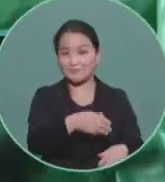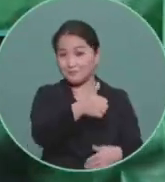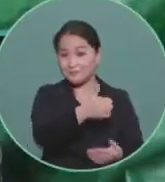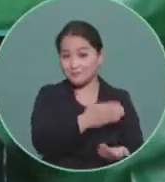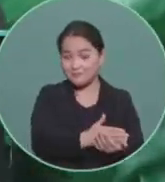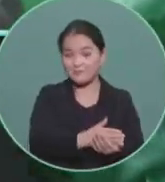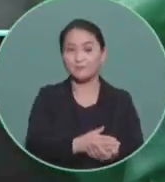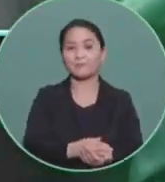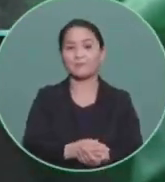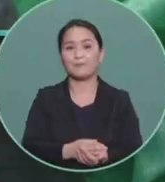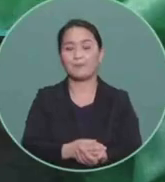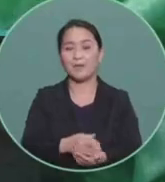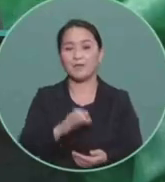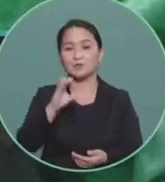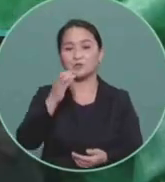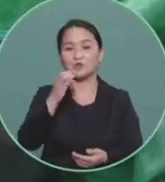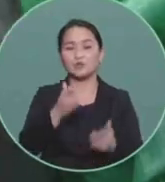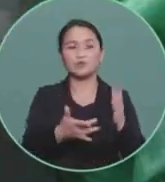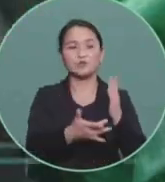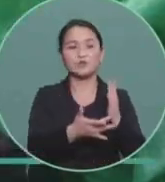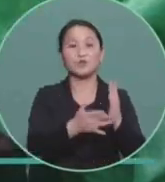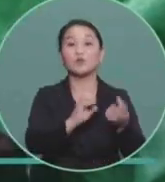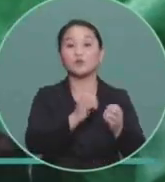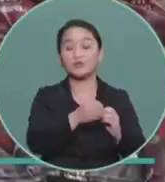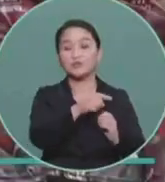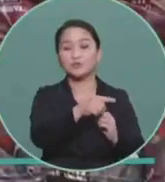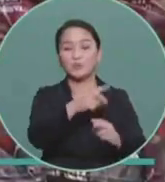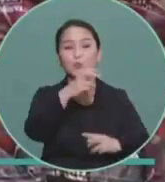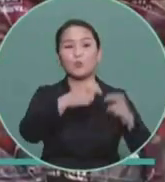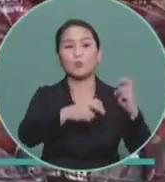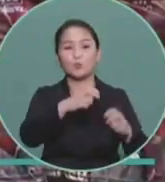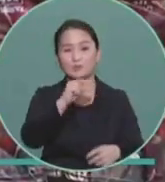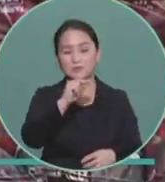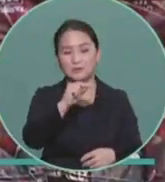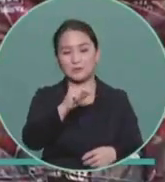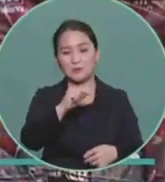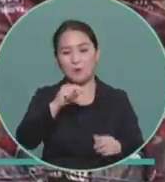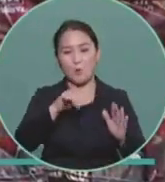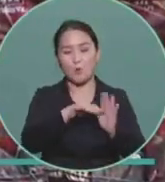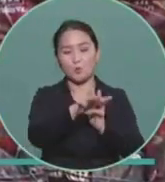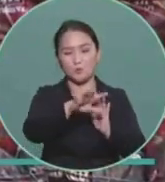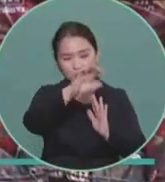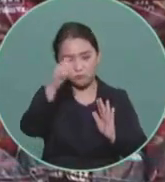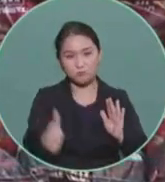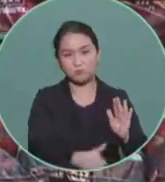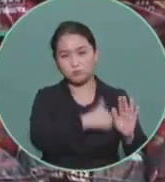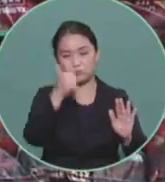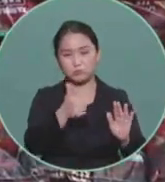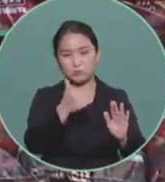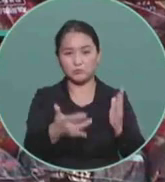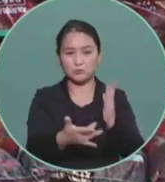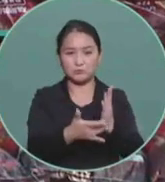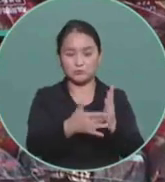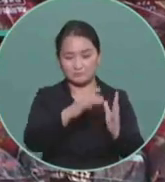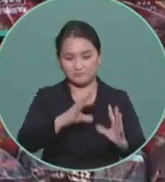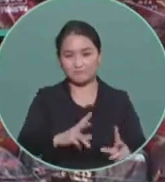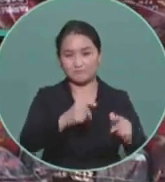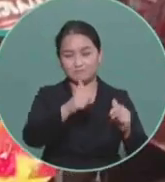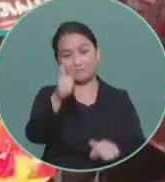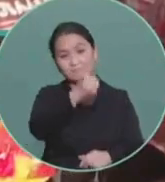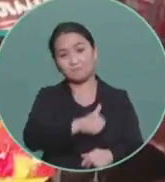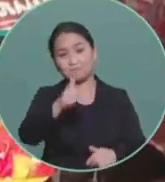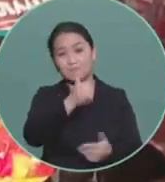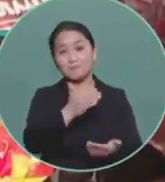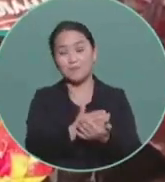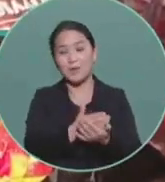одоо солонгос технологиор хийгдсэн үйлдвэрийн чанар, хүртээмж одоо бүх зүйл нь бол тоног төхөөрөмжөө сайн давуу талтай